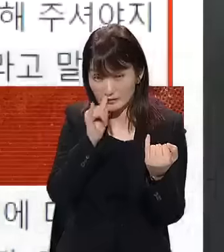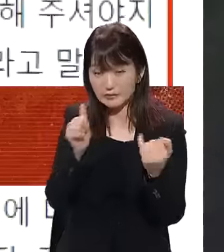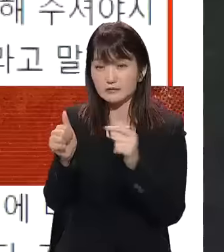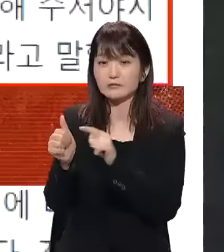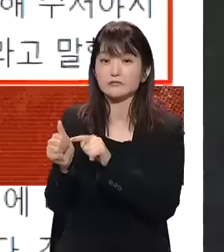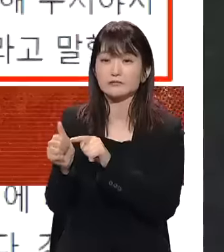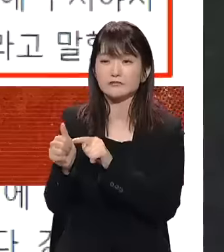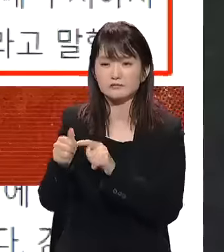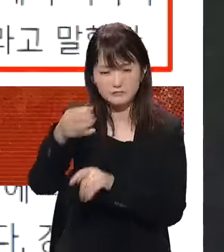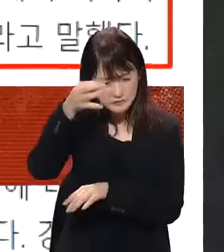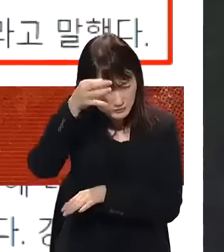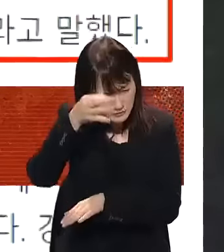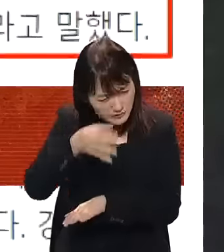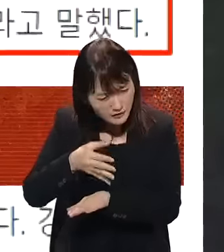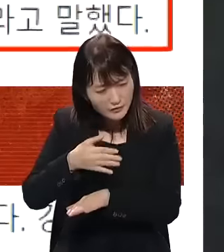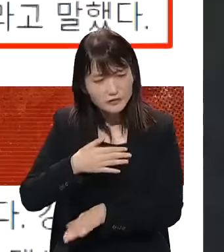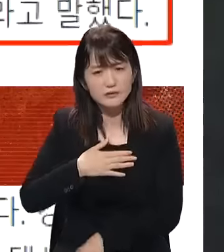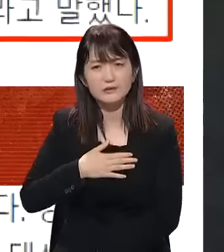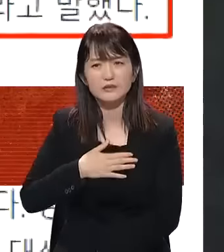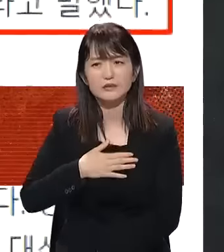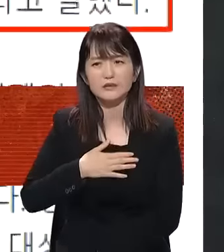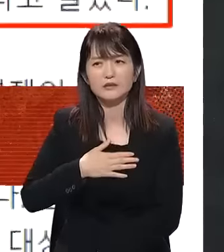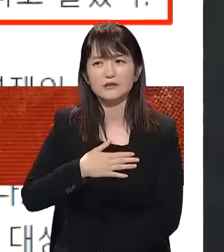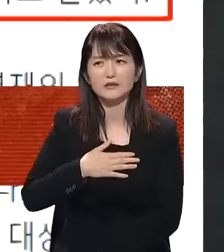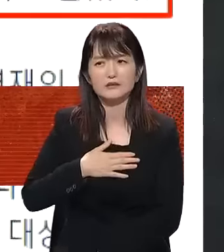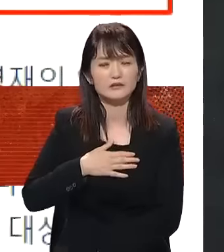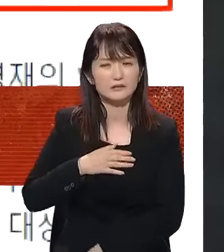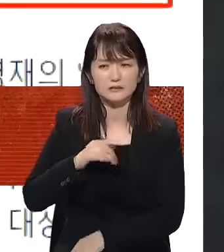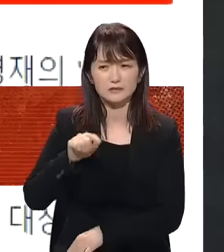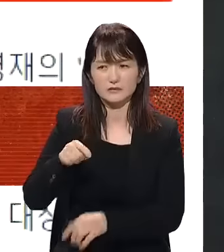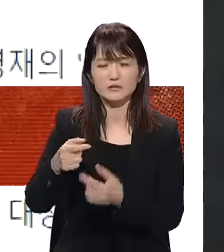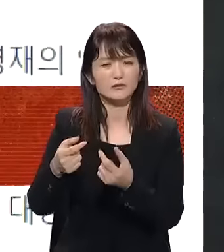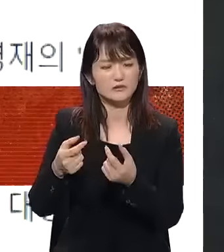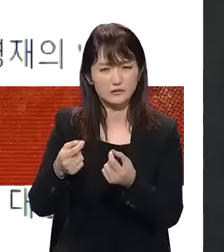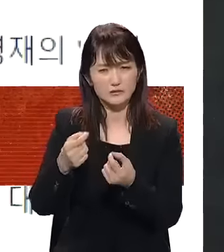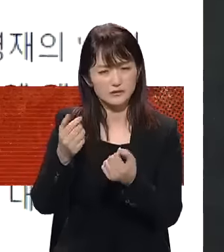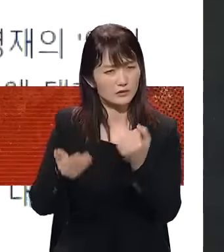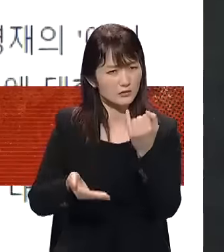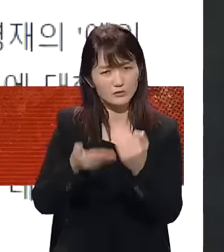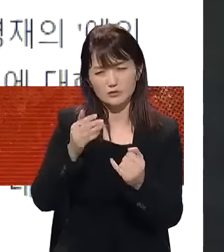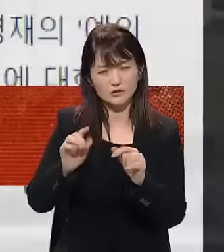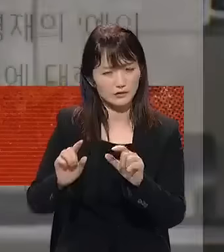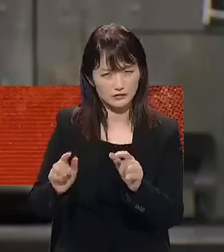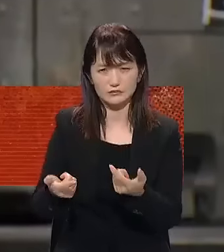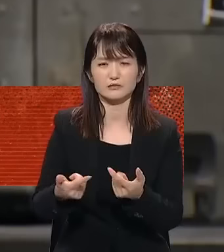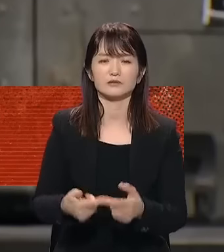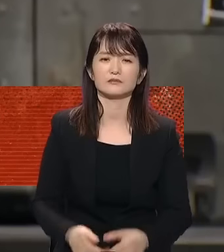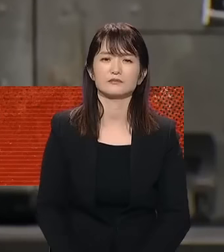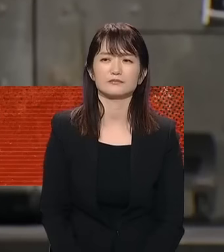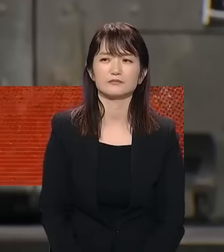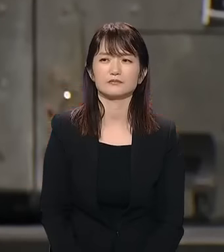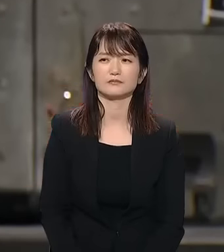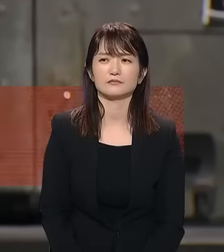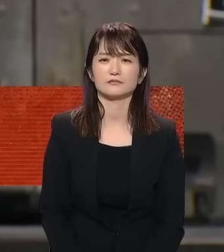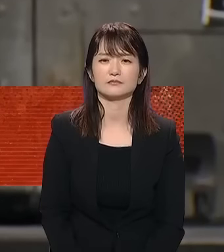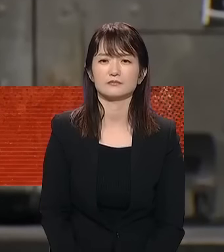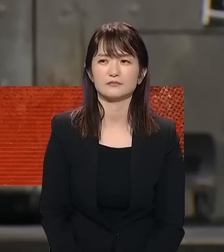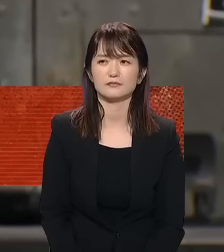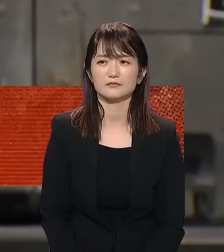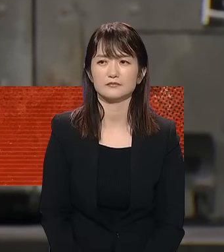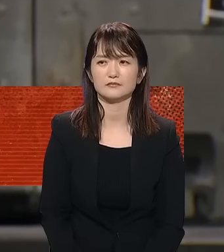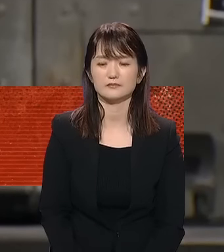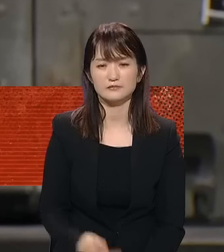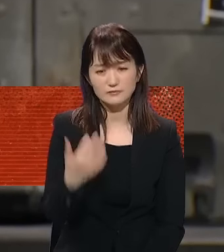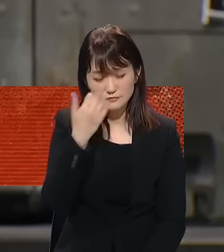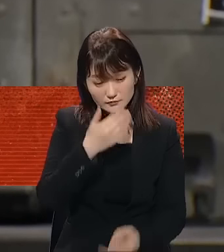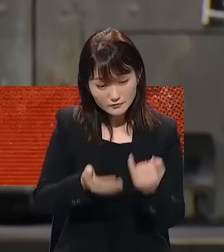뭐 미안하지만 나는 그럴 고의는 없었다는 취지의 답변 내용이 녹취록에 들어있다라는 걸로 좀 알려져 있는데 그러면은 성추행을 했다